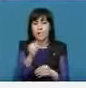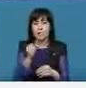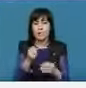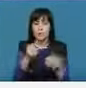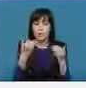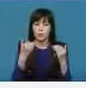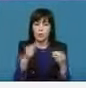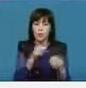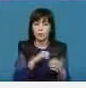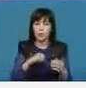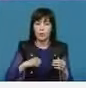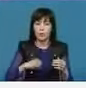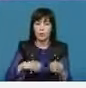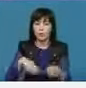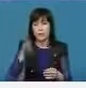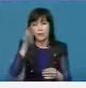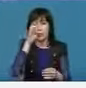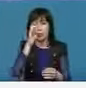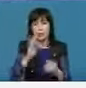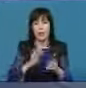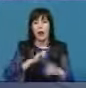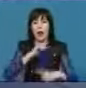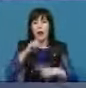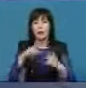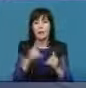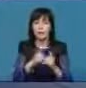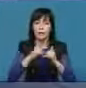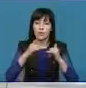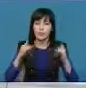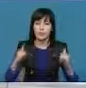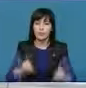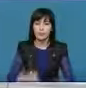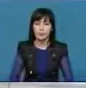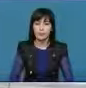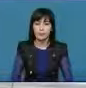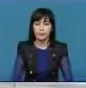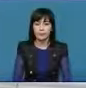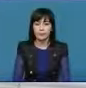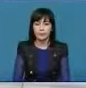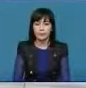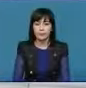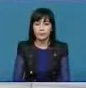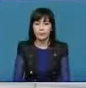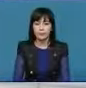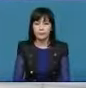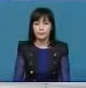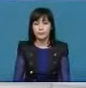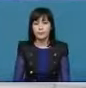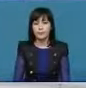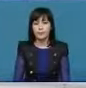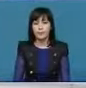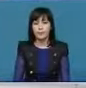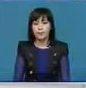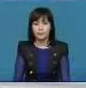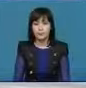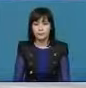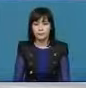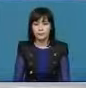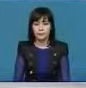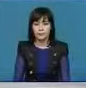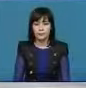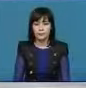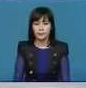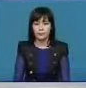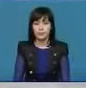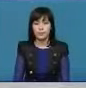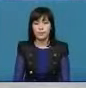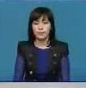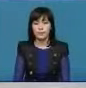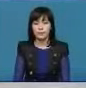жолмен ел абыройын асқақ етуге асық. Сарыағаш ауданынан Айгерім Дәулетбекқызы, Абай Құралбаев, Бақыт Байларов, оңтүстік ақпарат.